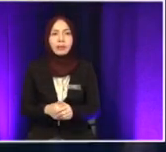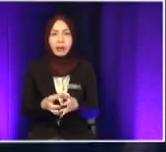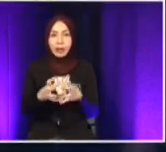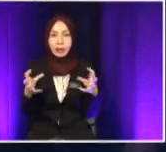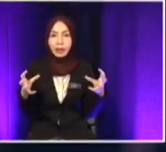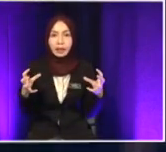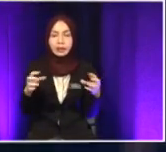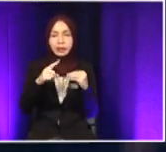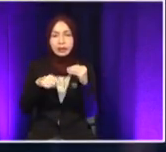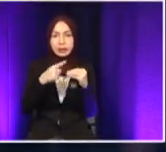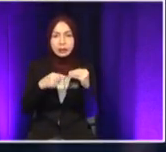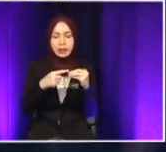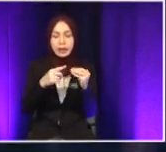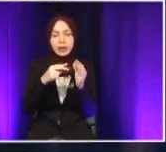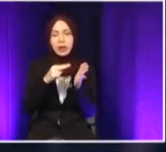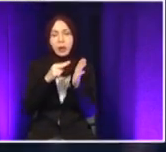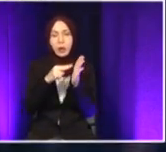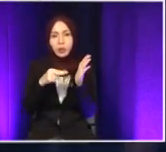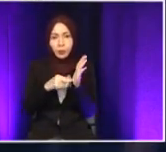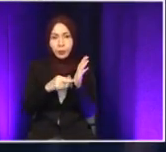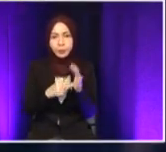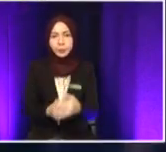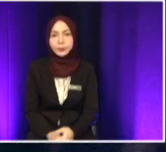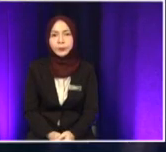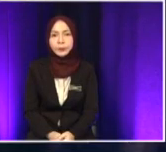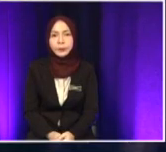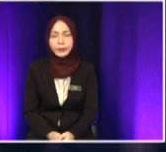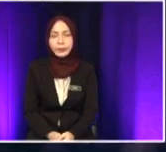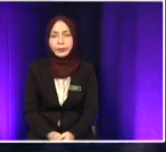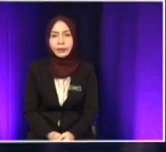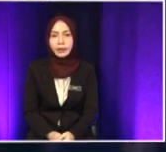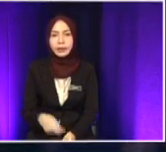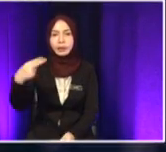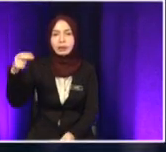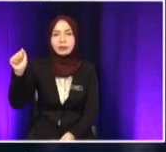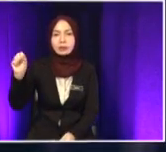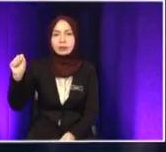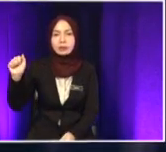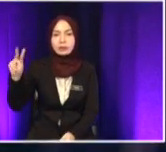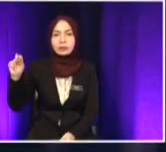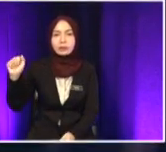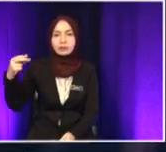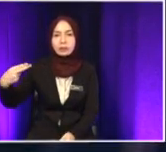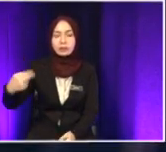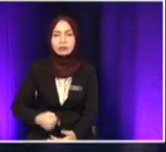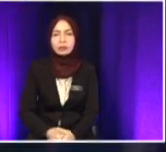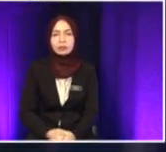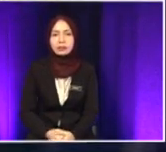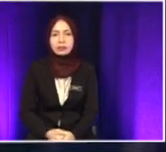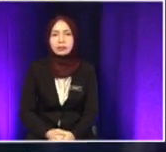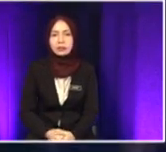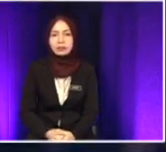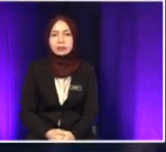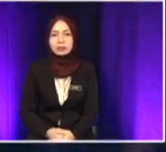dari segi hukumnya asalnya hukum berheboh nih ada yang kata